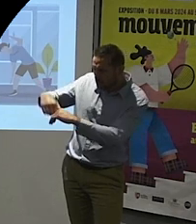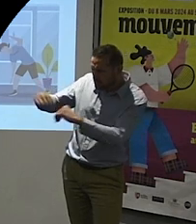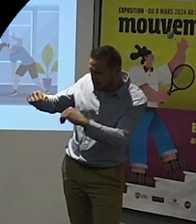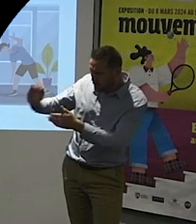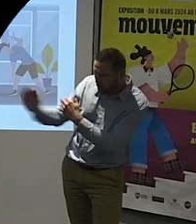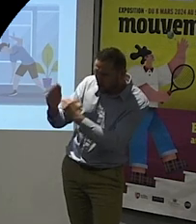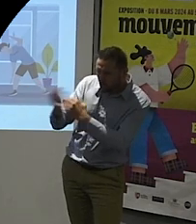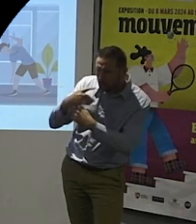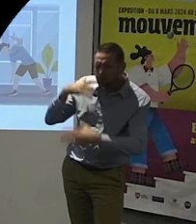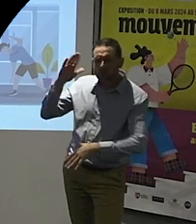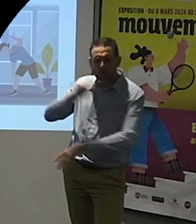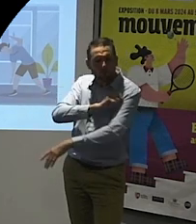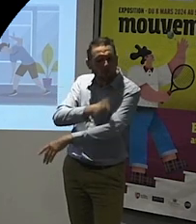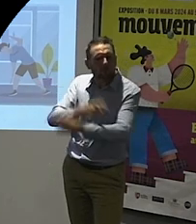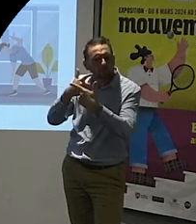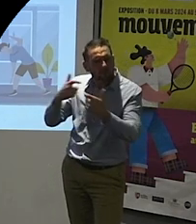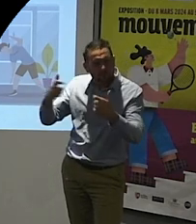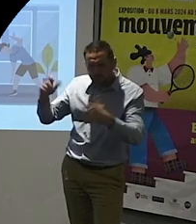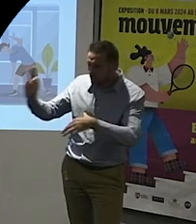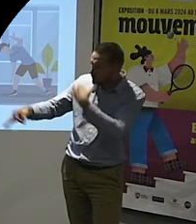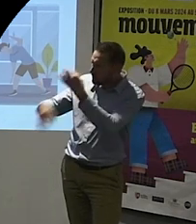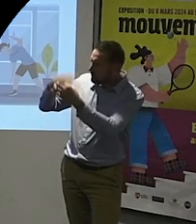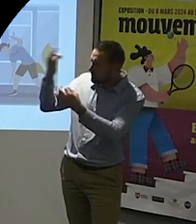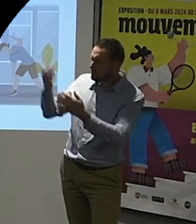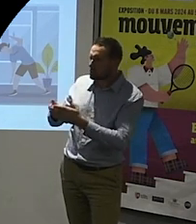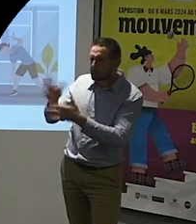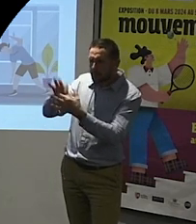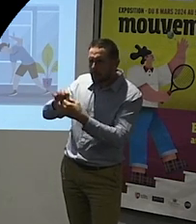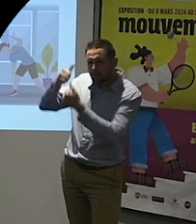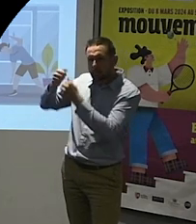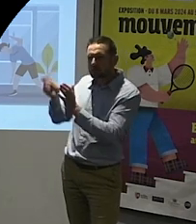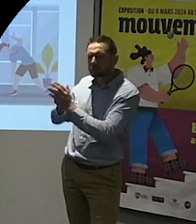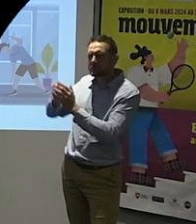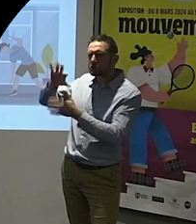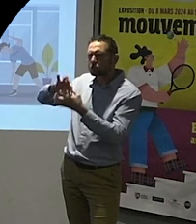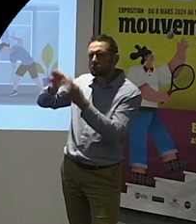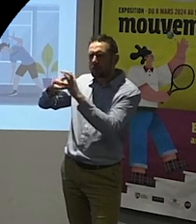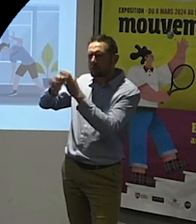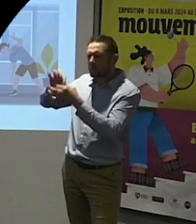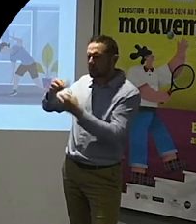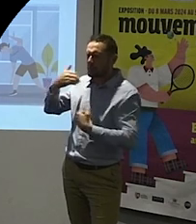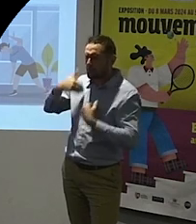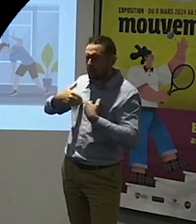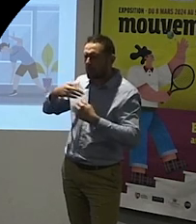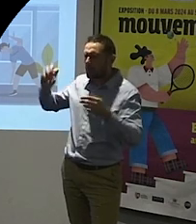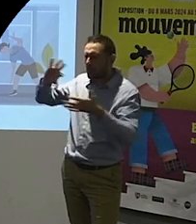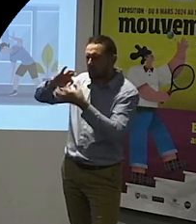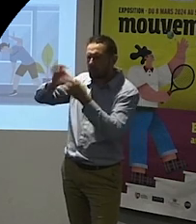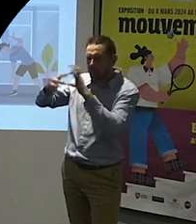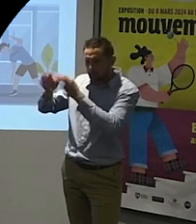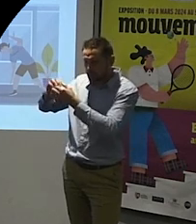d'autres sports, puisque je crois que c'était avant les JO des Paralympiques. Le CDSA